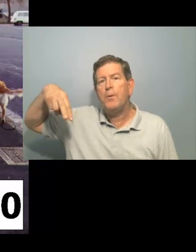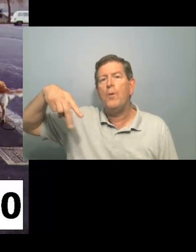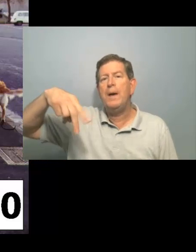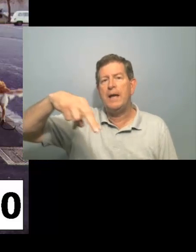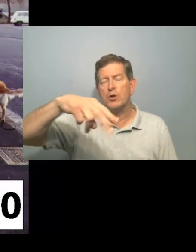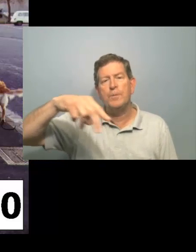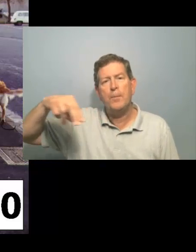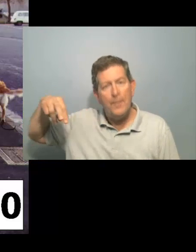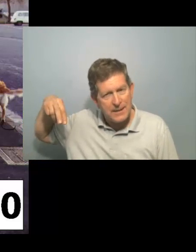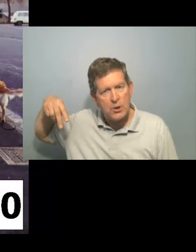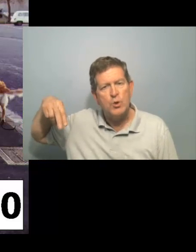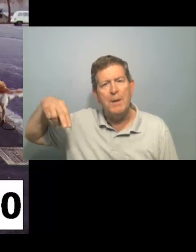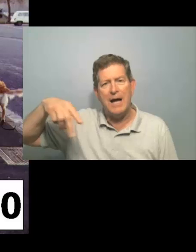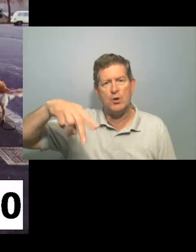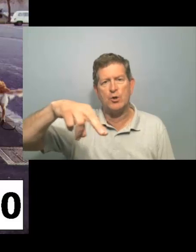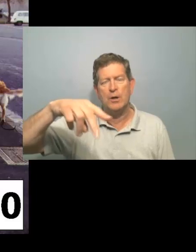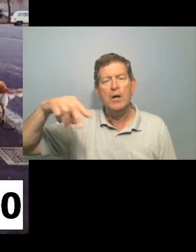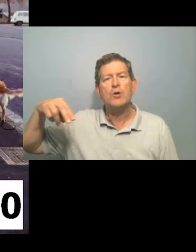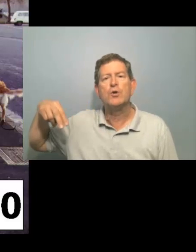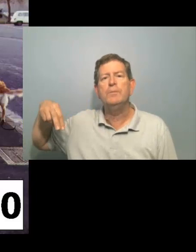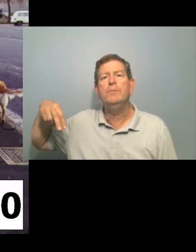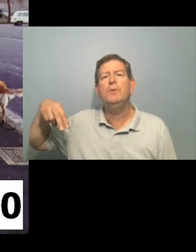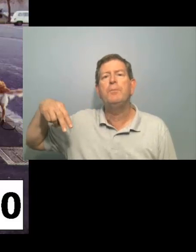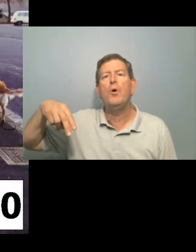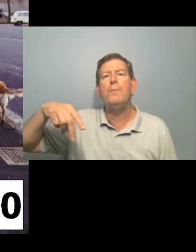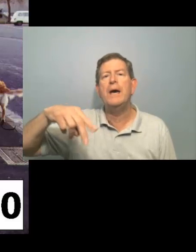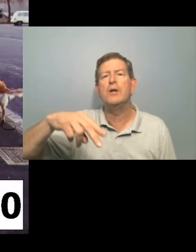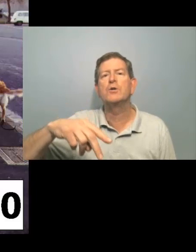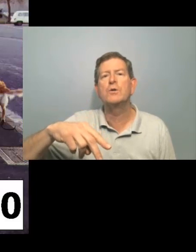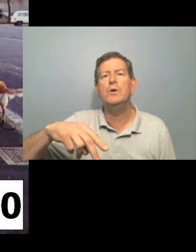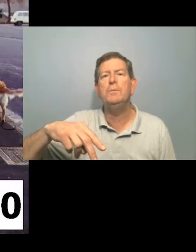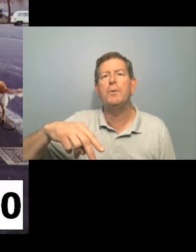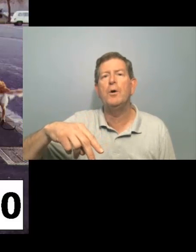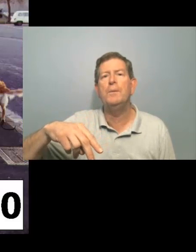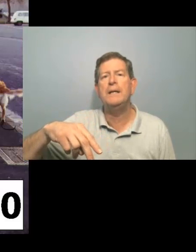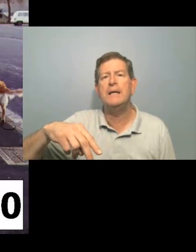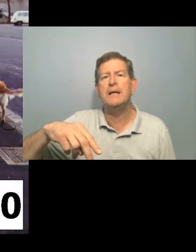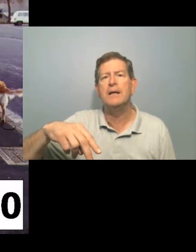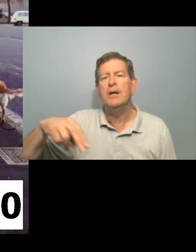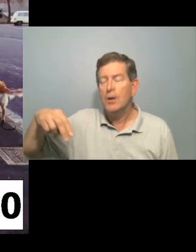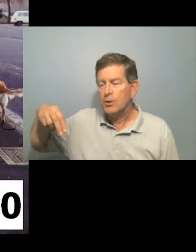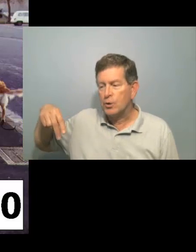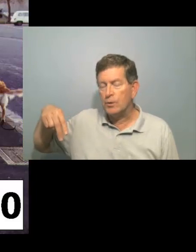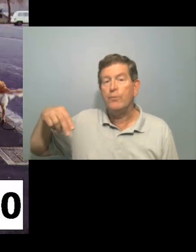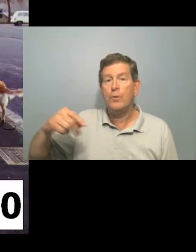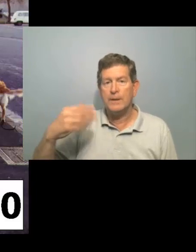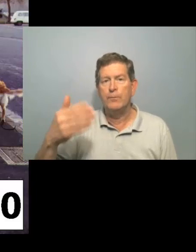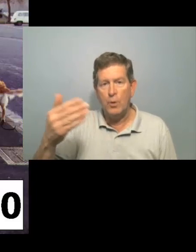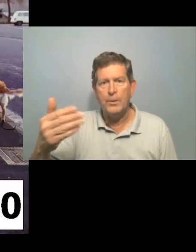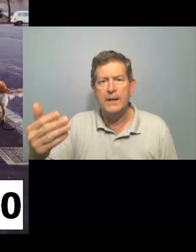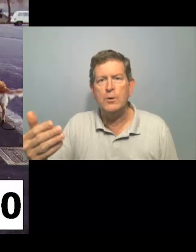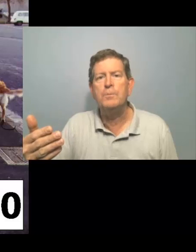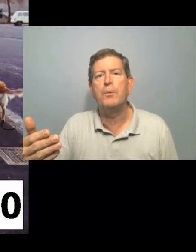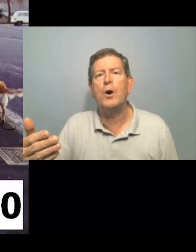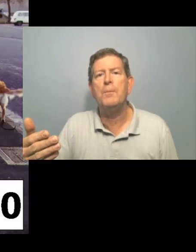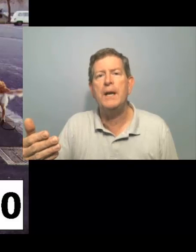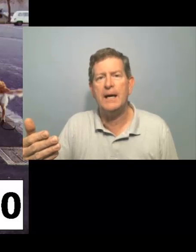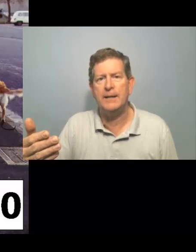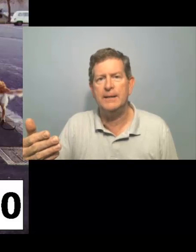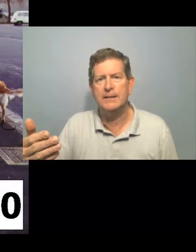je me promène. Je me promène, c'est je marche. Je me promène, se promener. Vous comprenez,